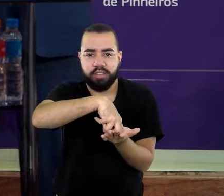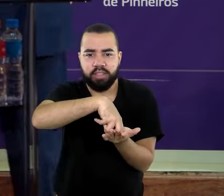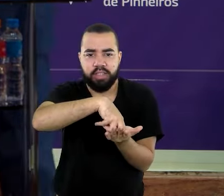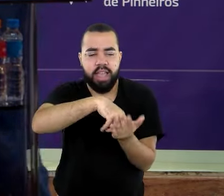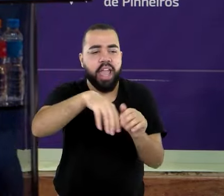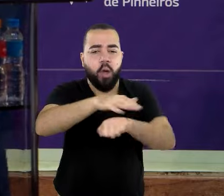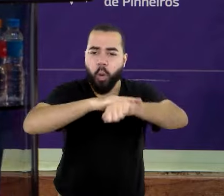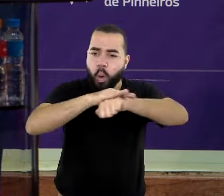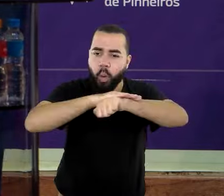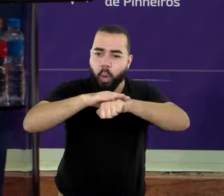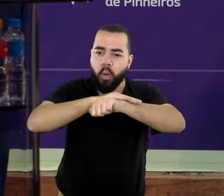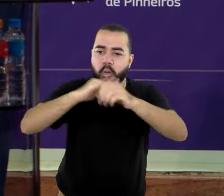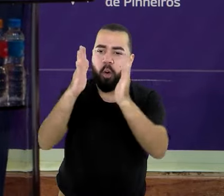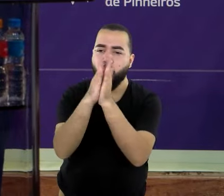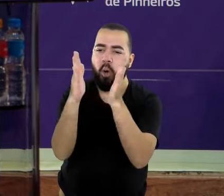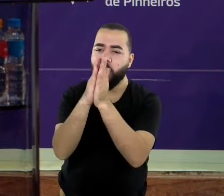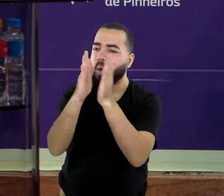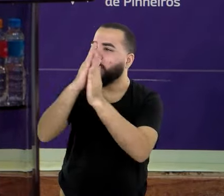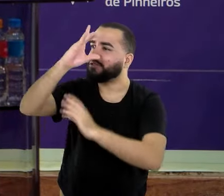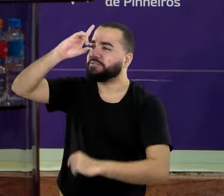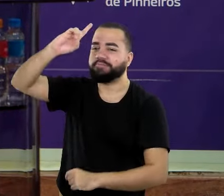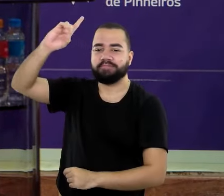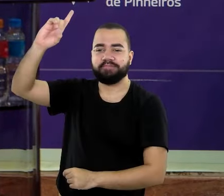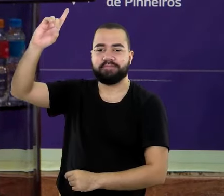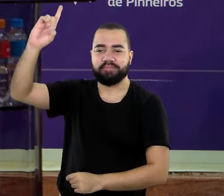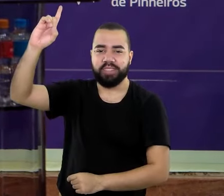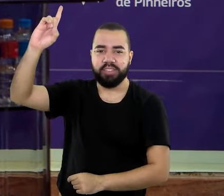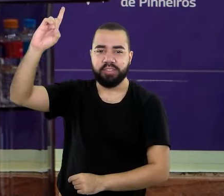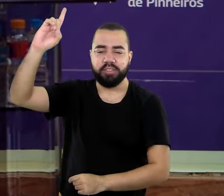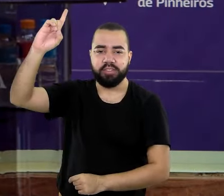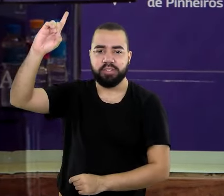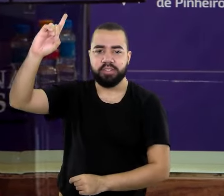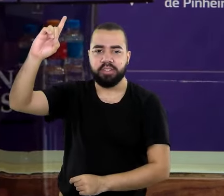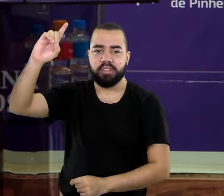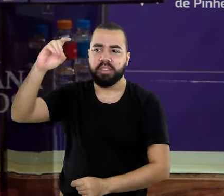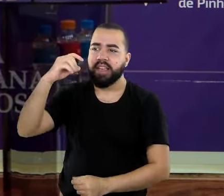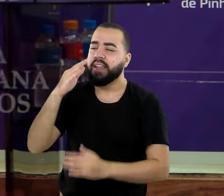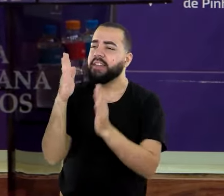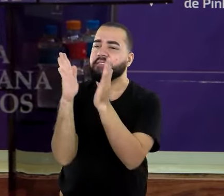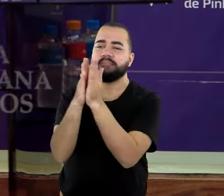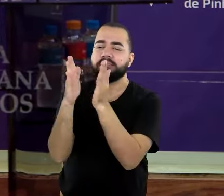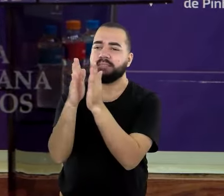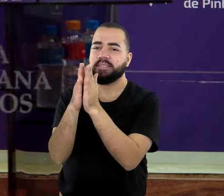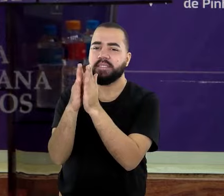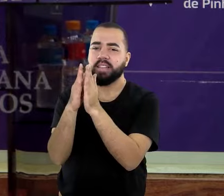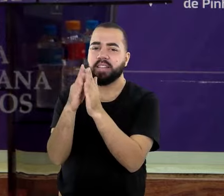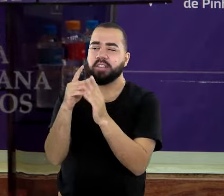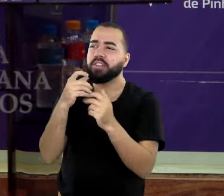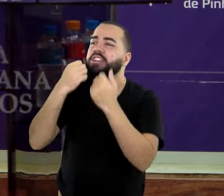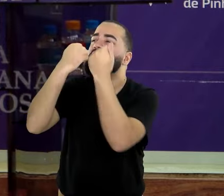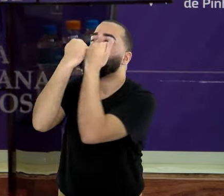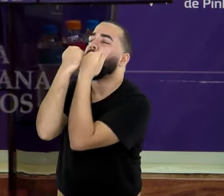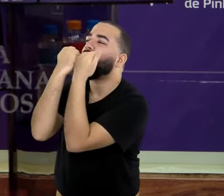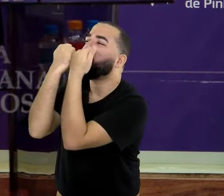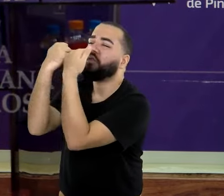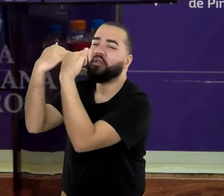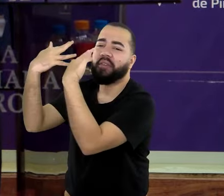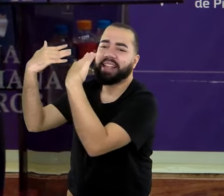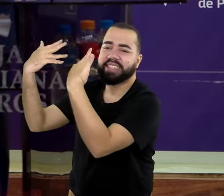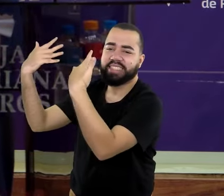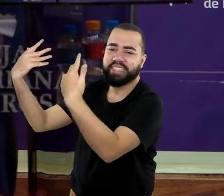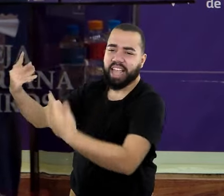Ela começou a orar diante de Deus. 자기의 죄를 회개했다는. E ela começou a falar e de repente já estava confessando seus pecados.